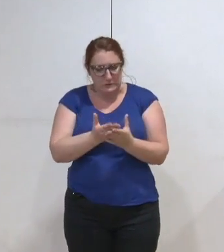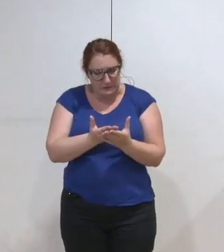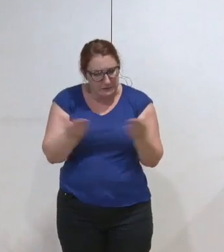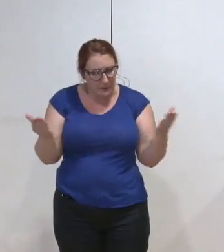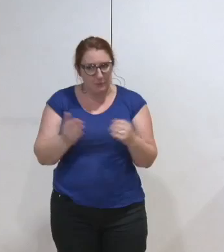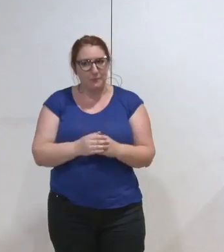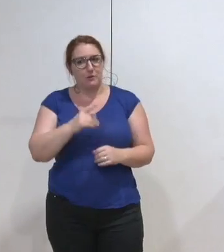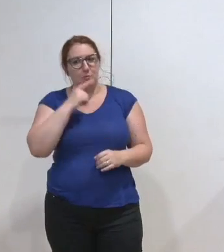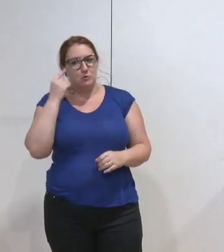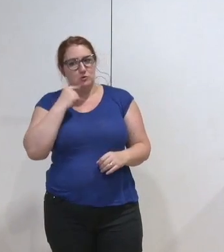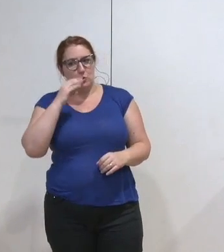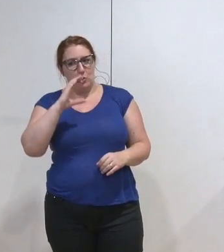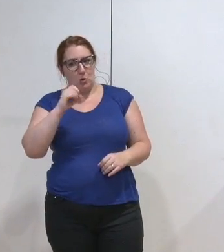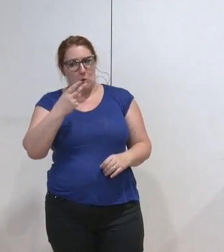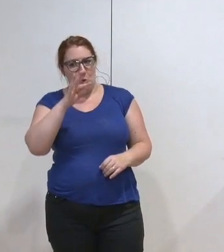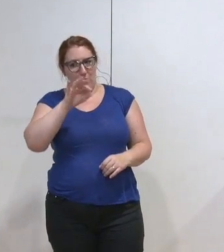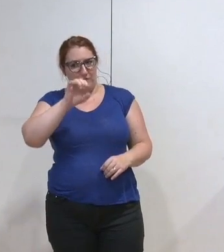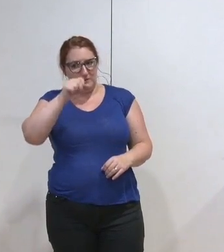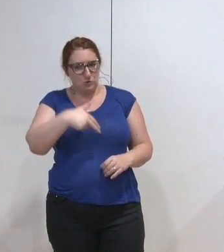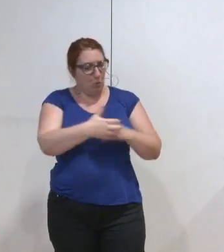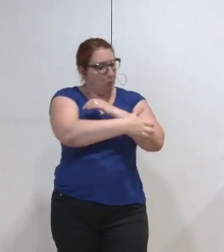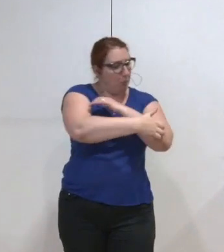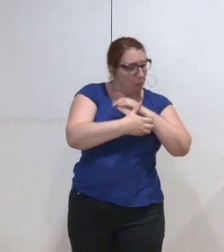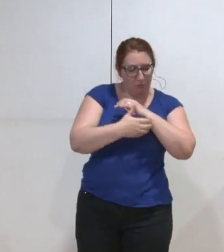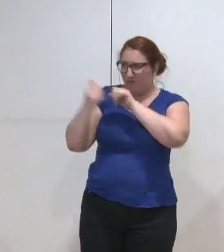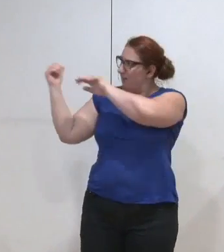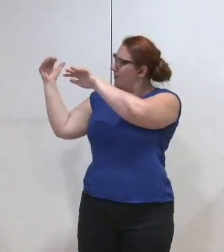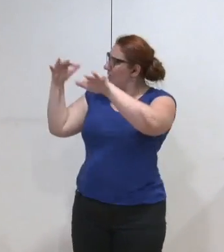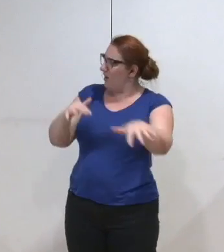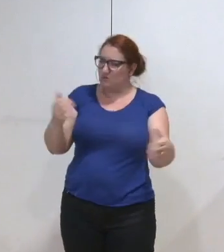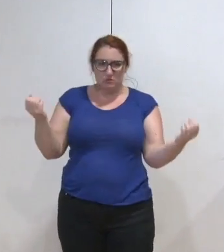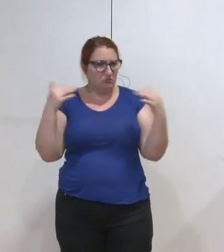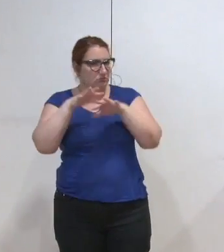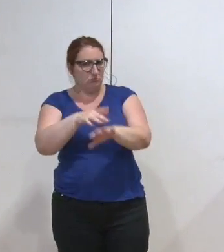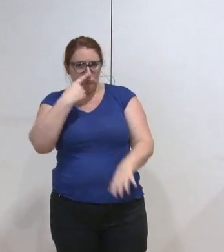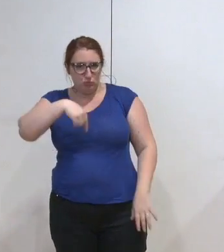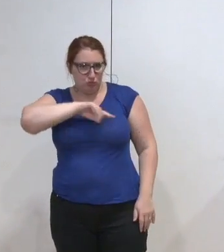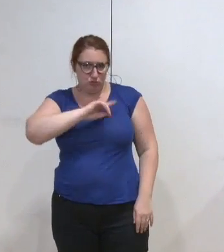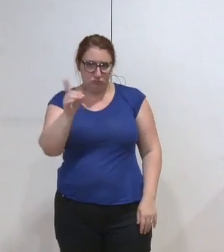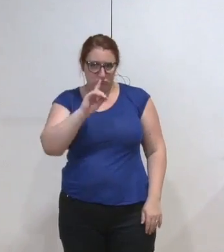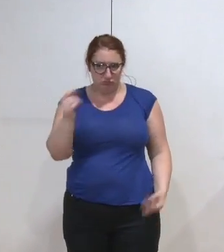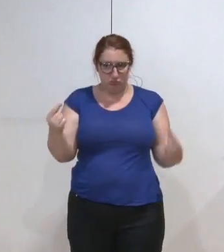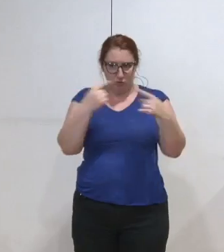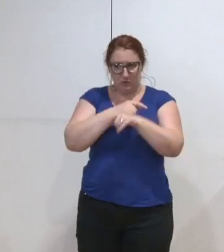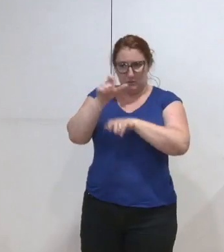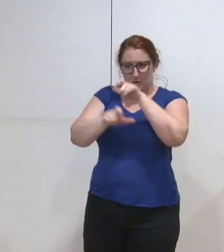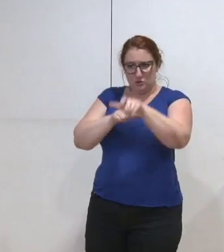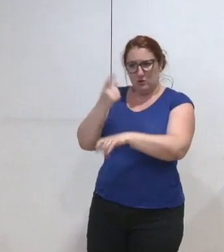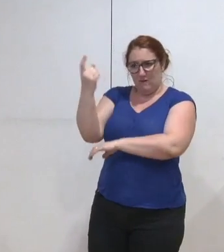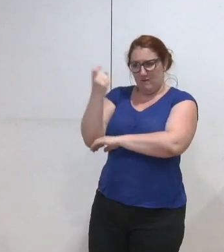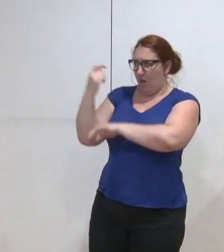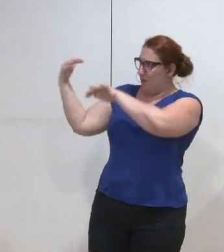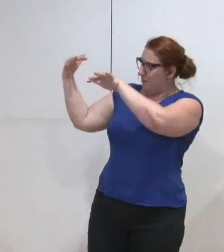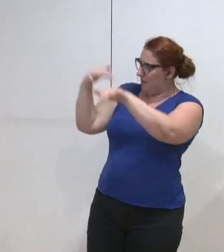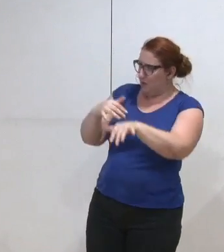confesson en aucun cas nous avons assimilé pauvreté et immigration au contraire on constate parfois que des gens originaires de l'immigration se